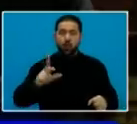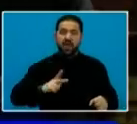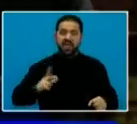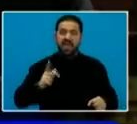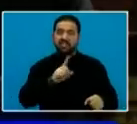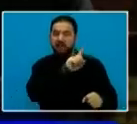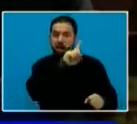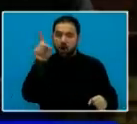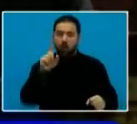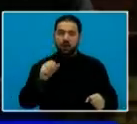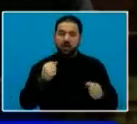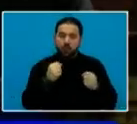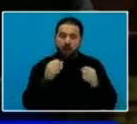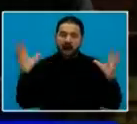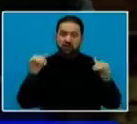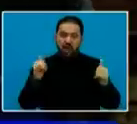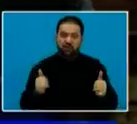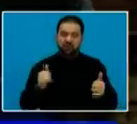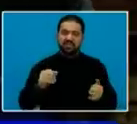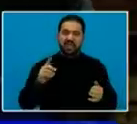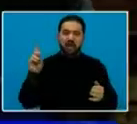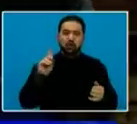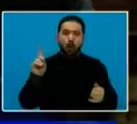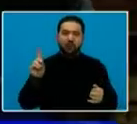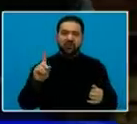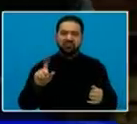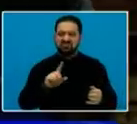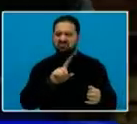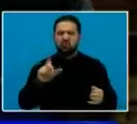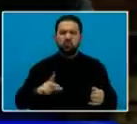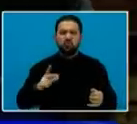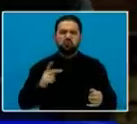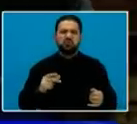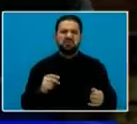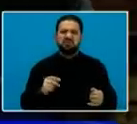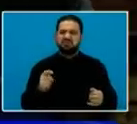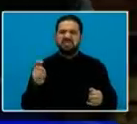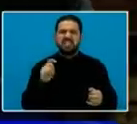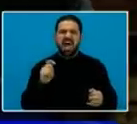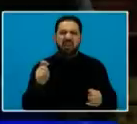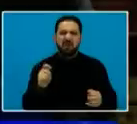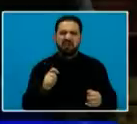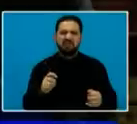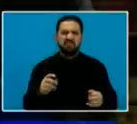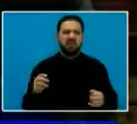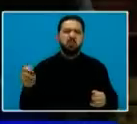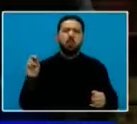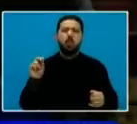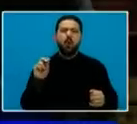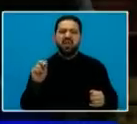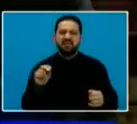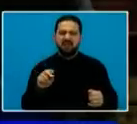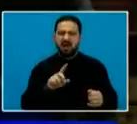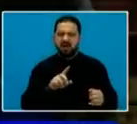acesta duhovnicesc nu există termeni de genul politically correct. Nu există. Există